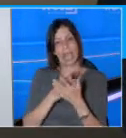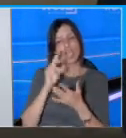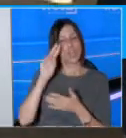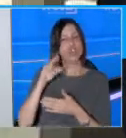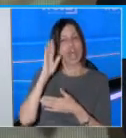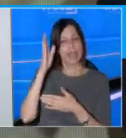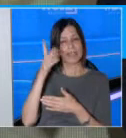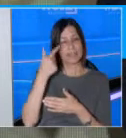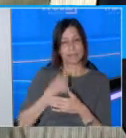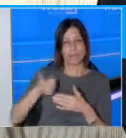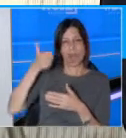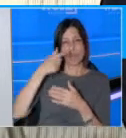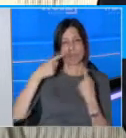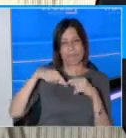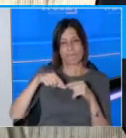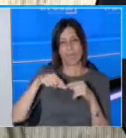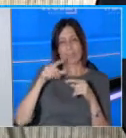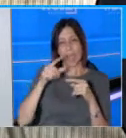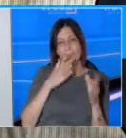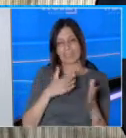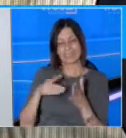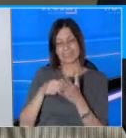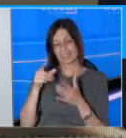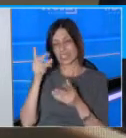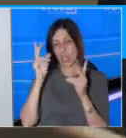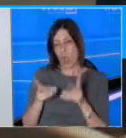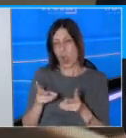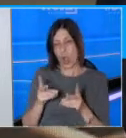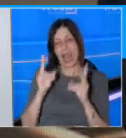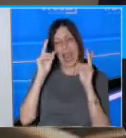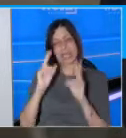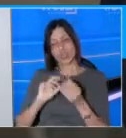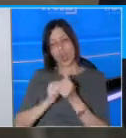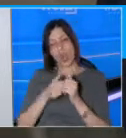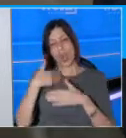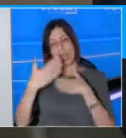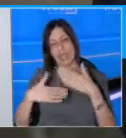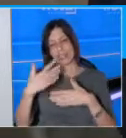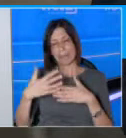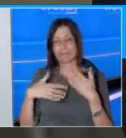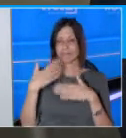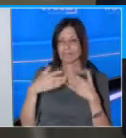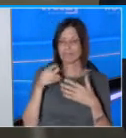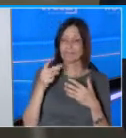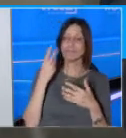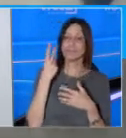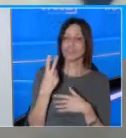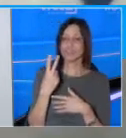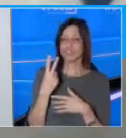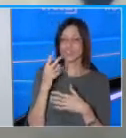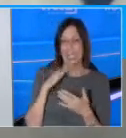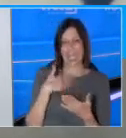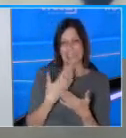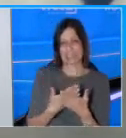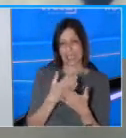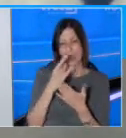הוועדה מסדרת, כמו שאמרת נכון, ולכן היא זאת שיכולה לעצור או לקדם הליך כזה או אחר, כאשר שתי הצעות